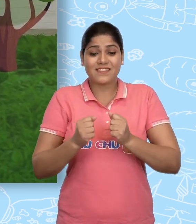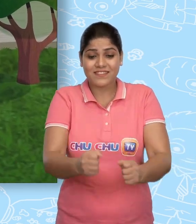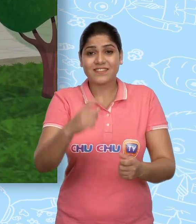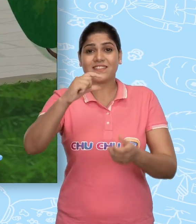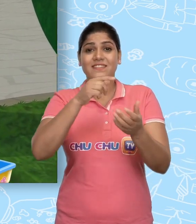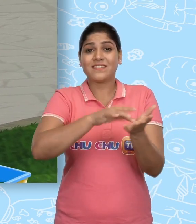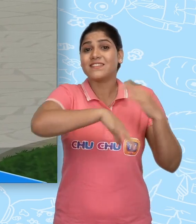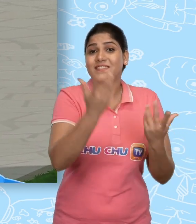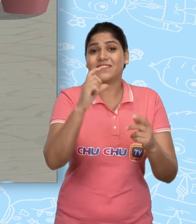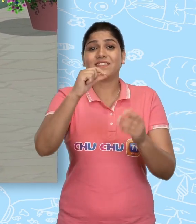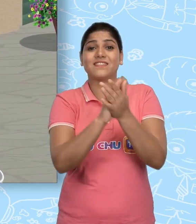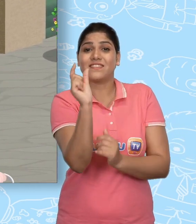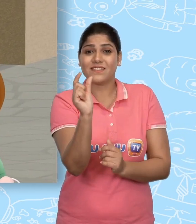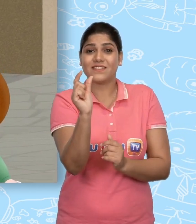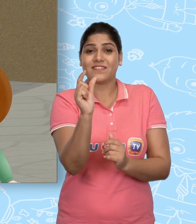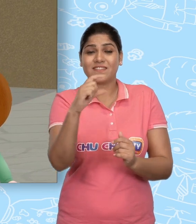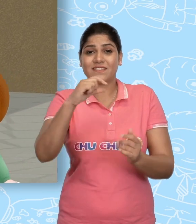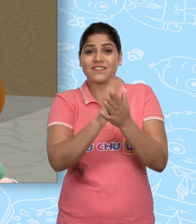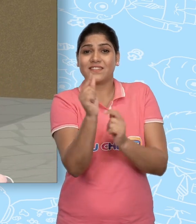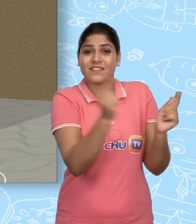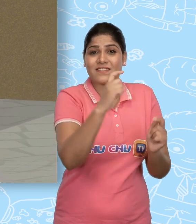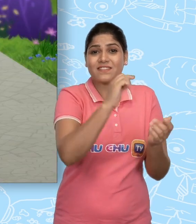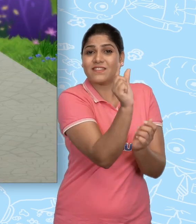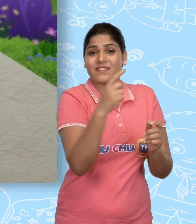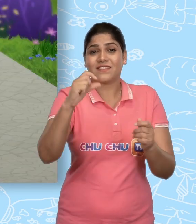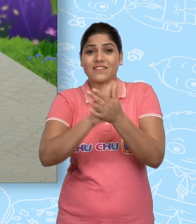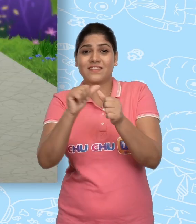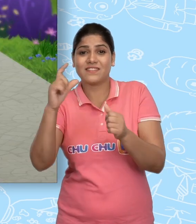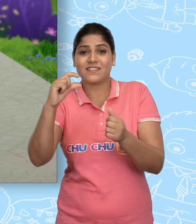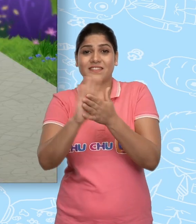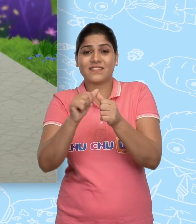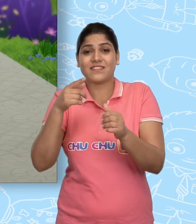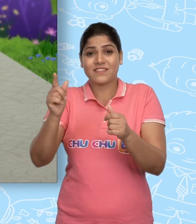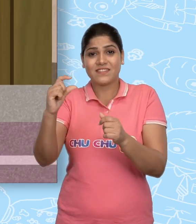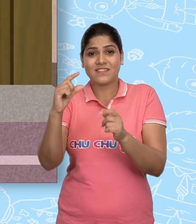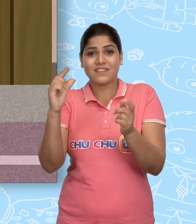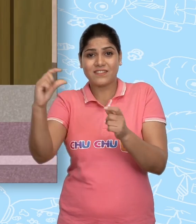फिर वो अपनी गाड़ी को चूचू और चाचा के पास ले गया।